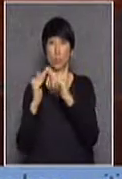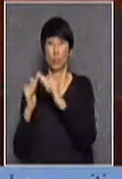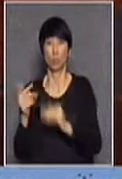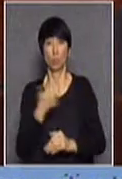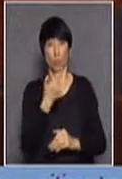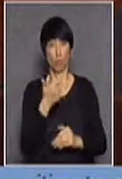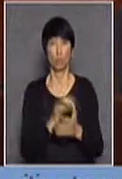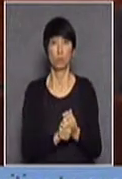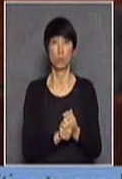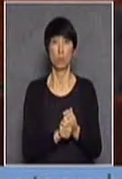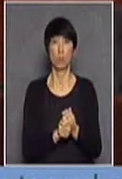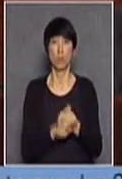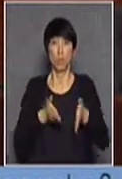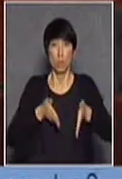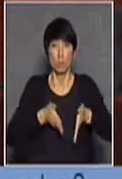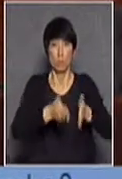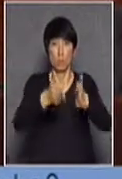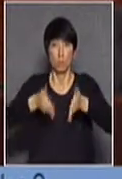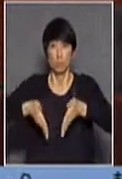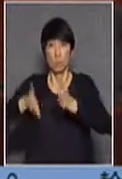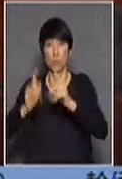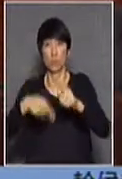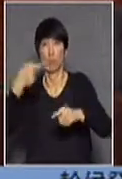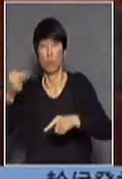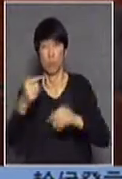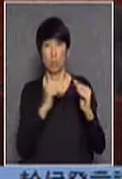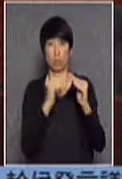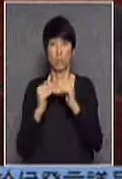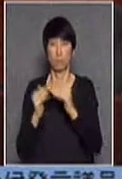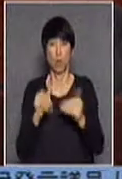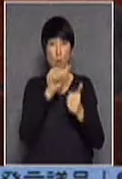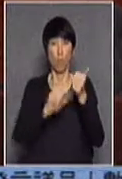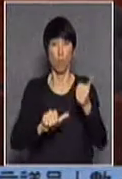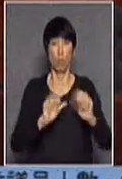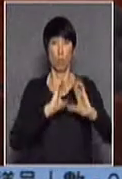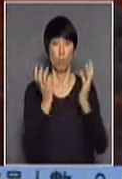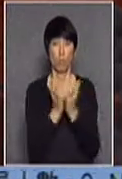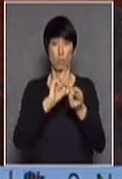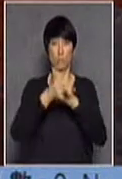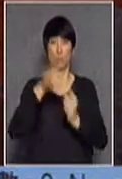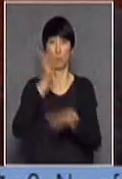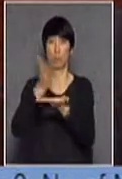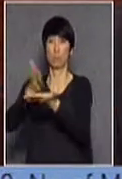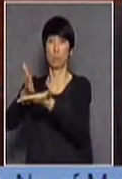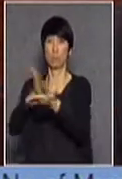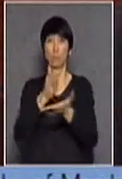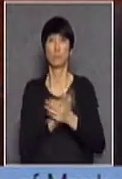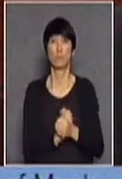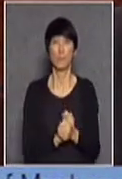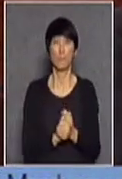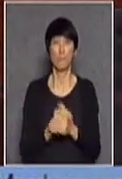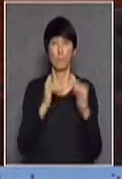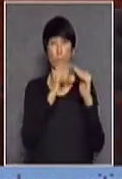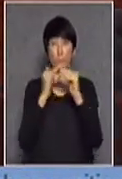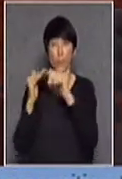隔一條巷已經係另一個村㗎啦。亦都有唔同嘅鄉事組織，亦都有唔同嘅代表，有原居民嘅鄉村正式嘅組